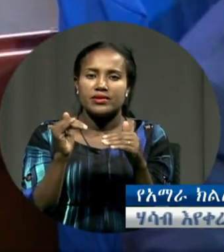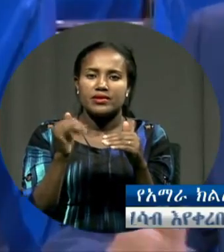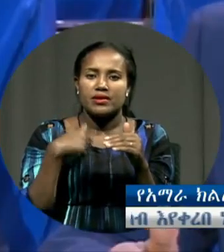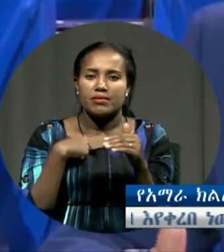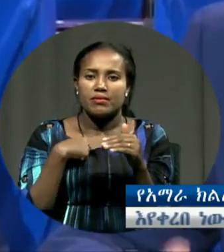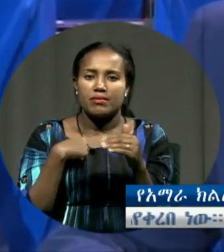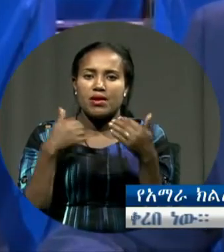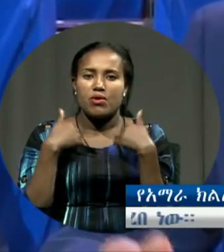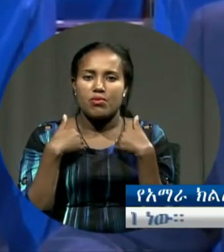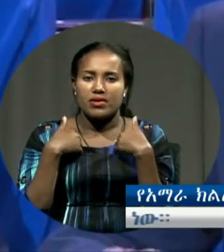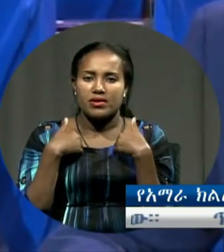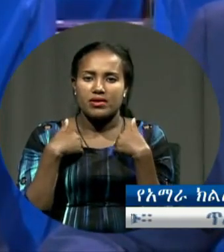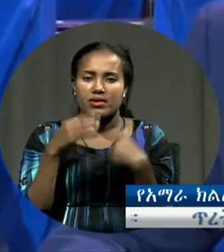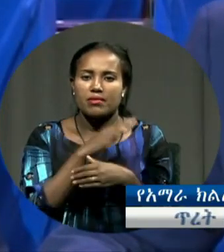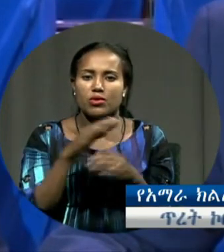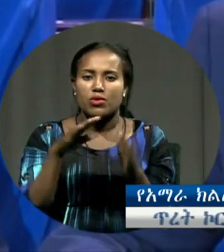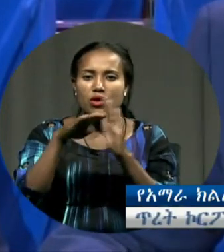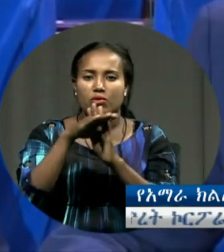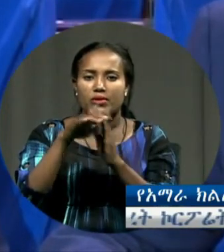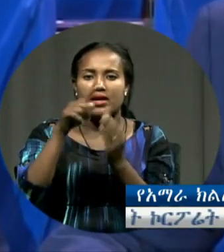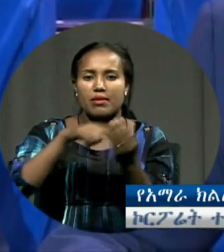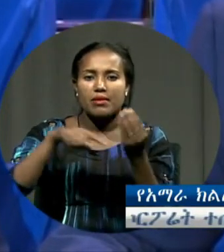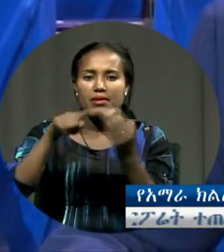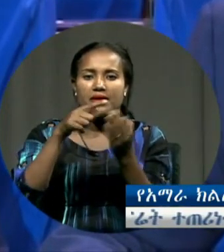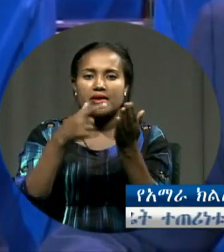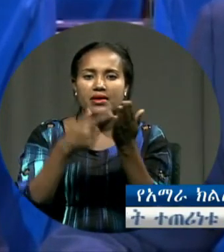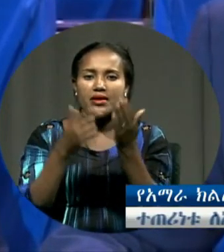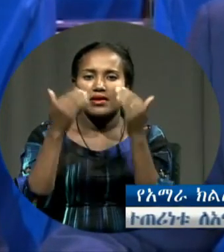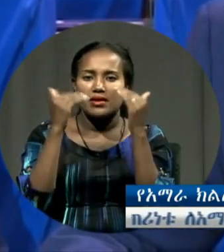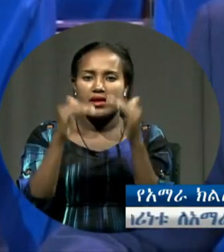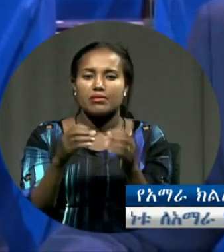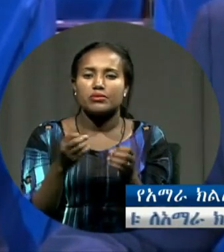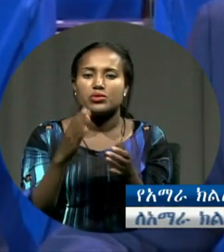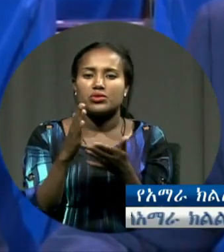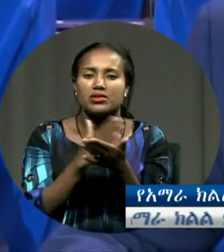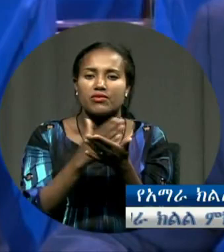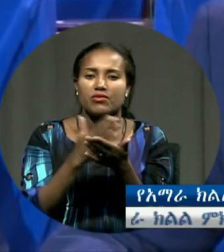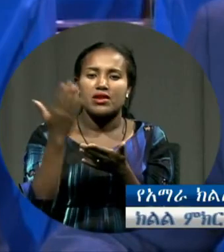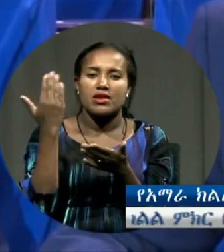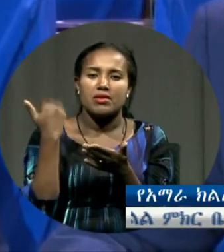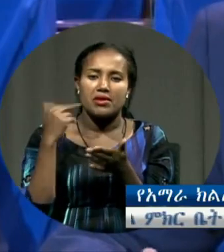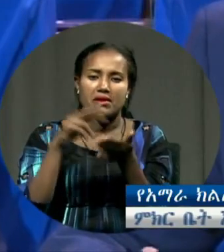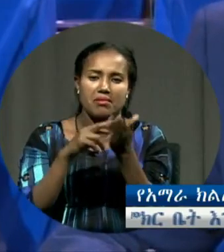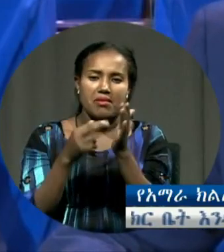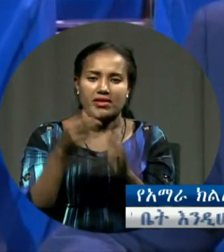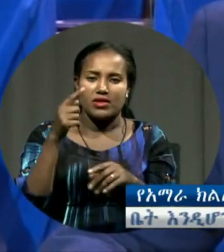እኔም ባለውበት እና በተወከልኩበት አካባቢም ያንታል ብዙም ተሳትፎ ነበረን ብሎ ማንሳት